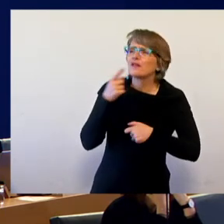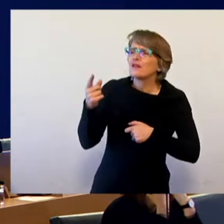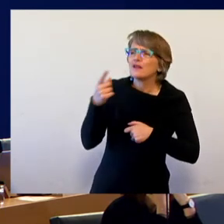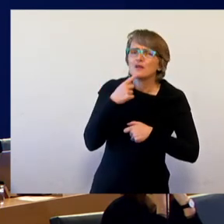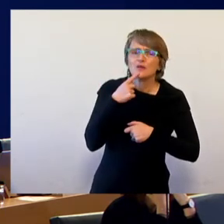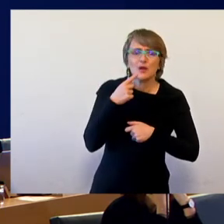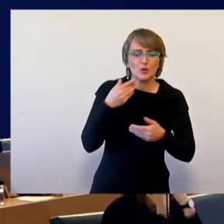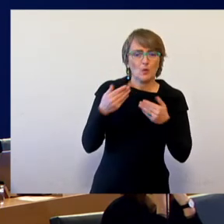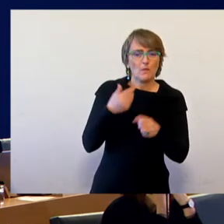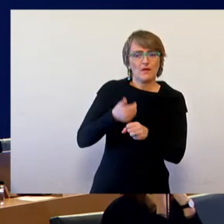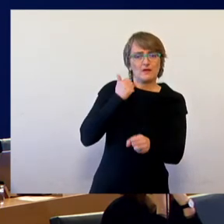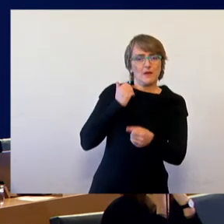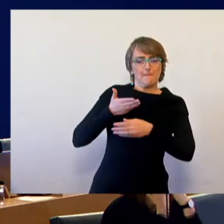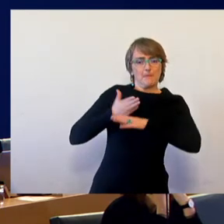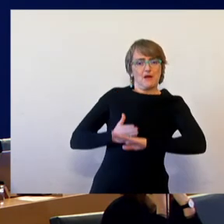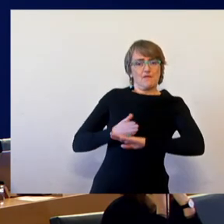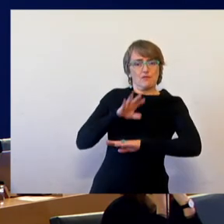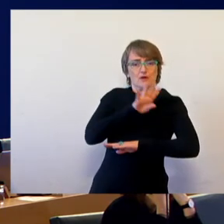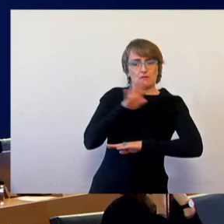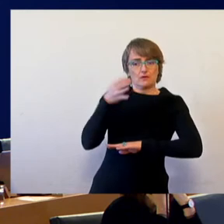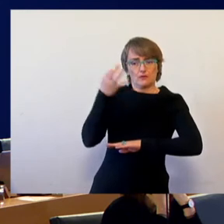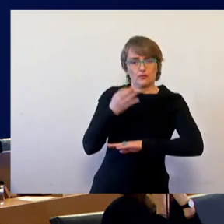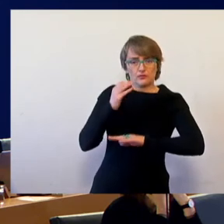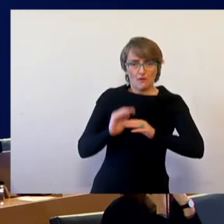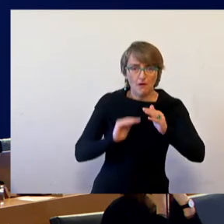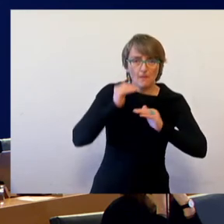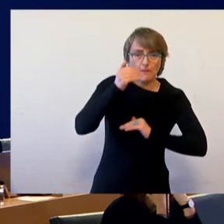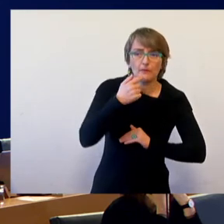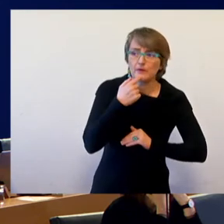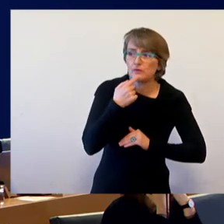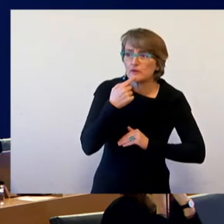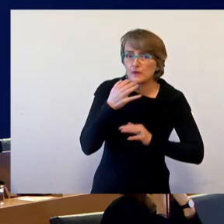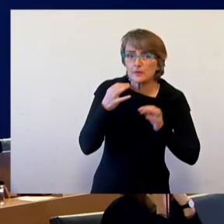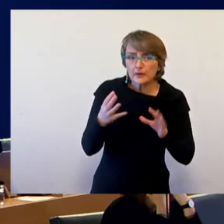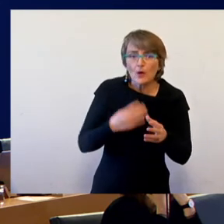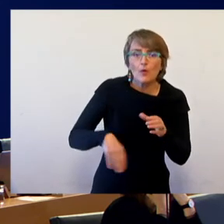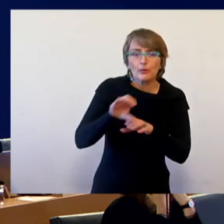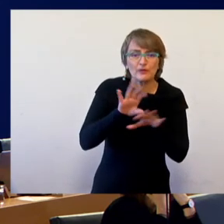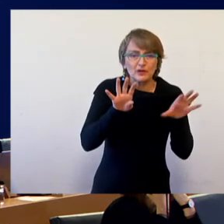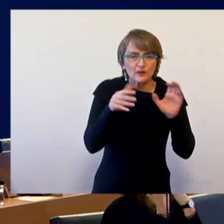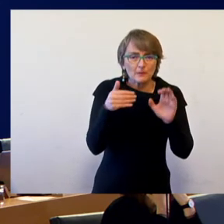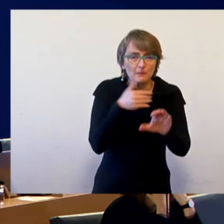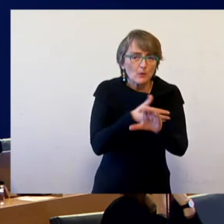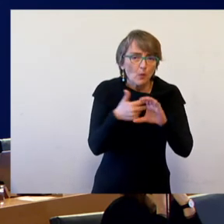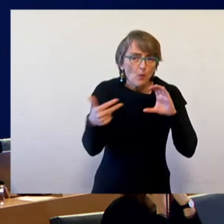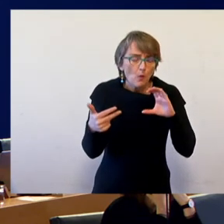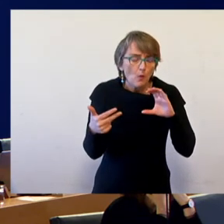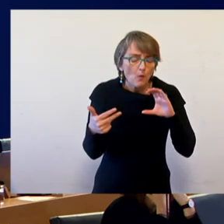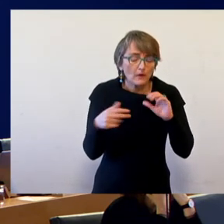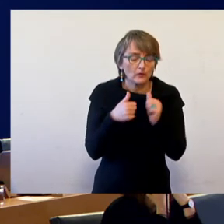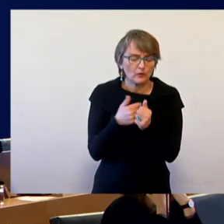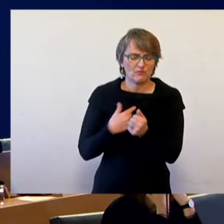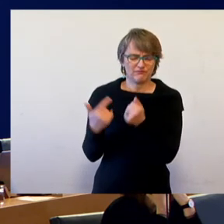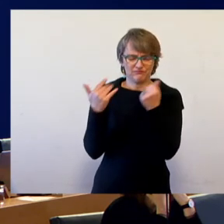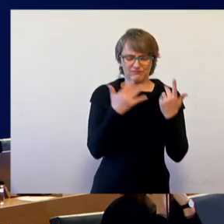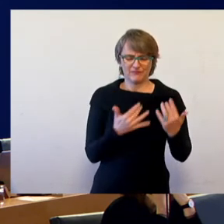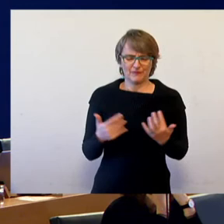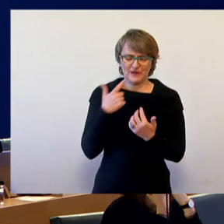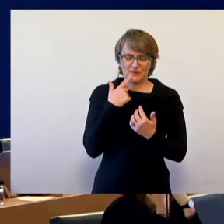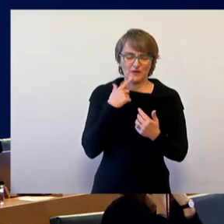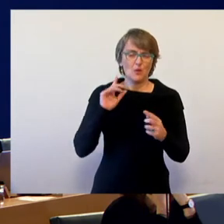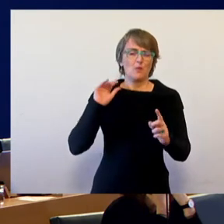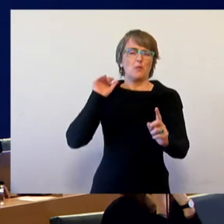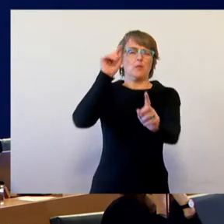que ce que vous avez prévu l'année dernière, donc 90 millions d'euros. Et moi, si je sais compter, vous prévoyez 1